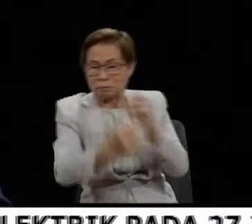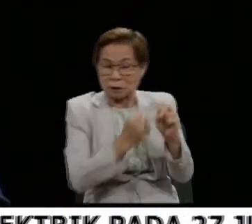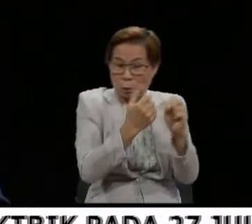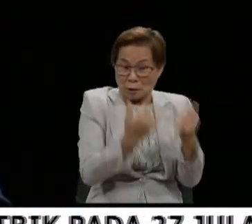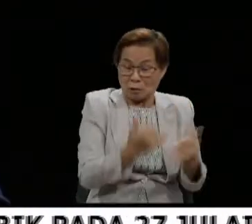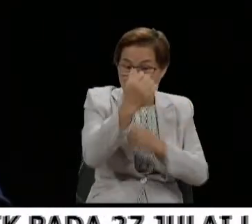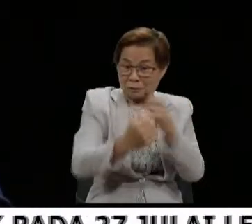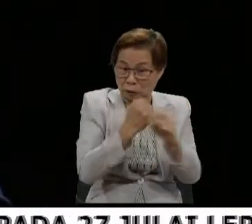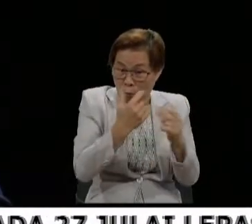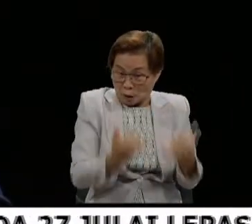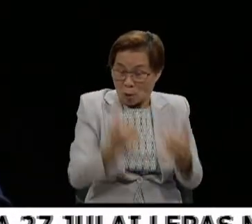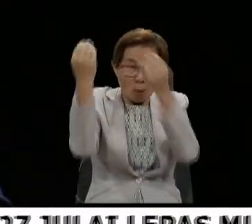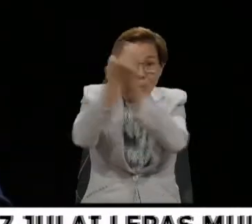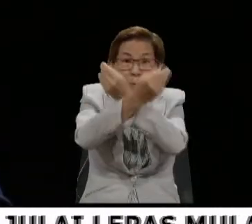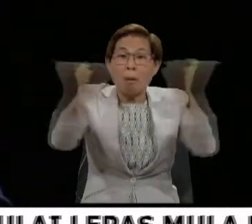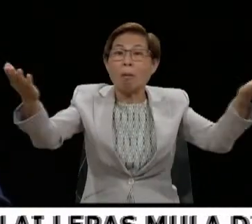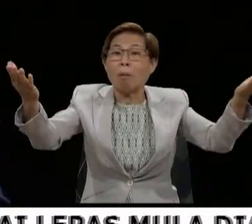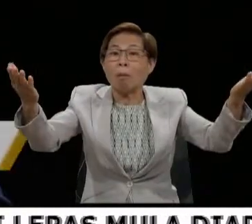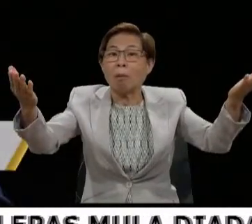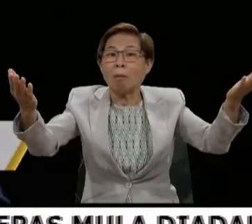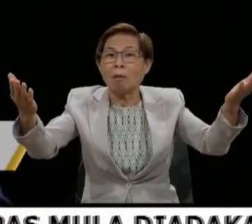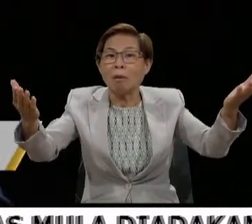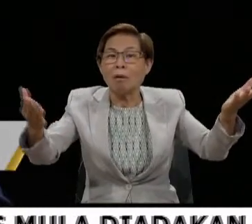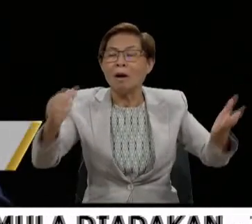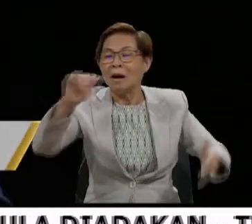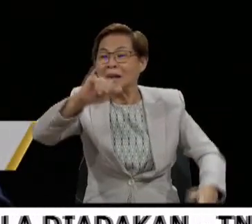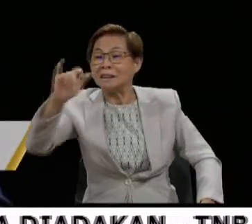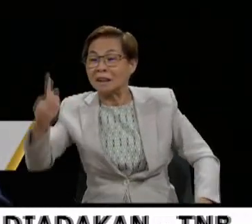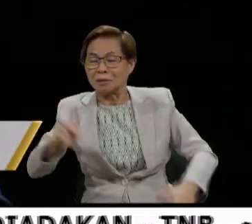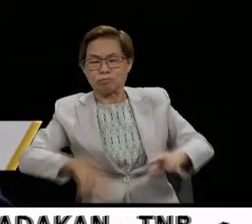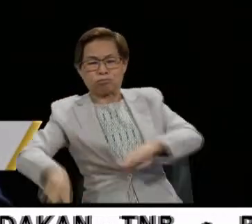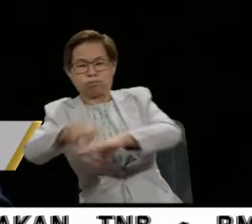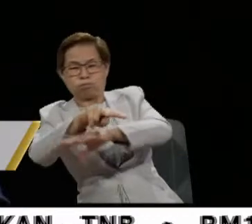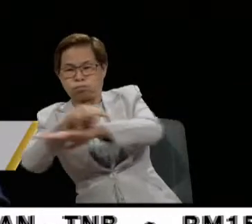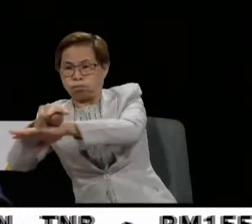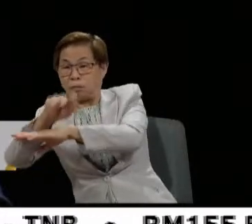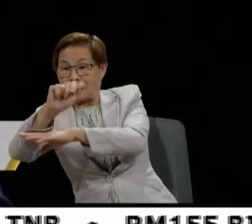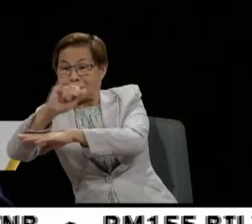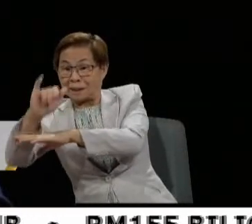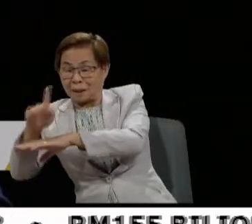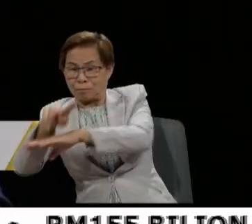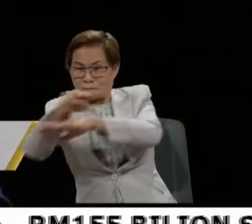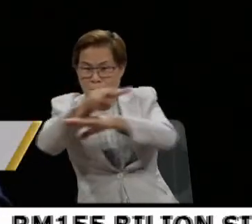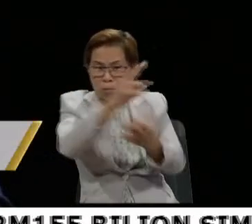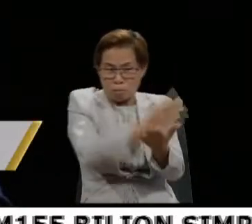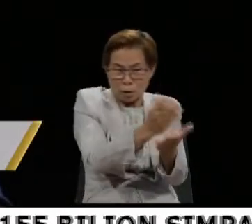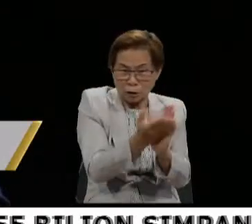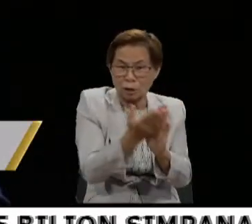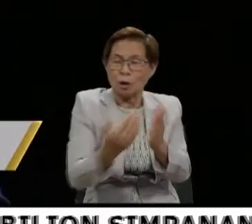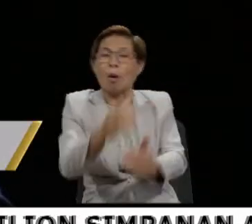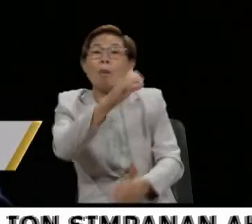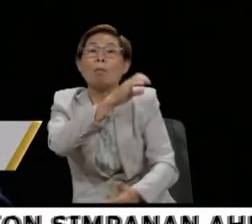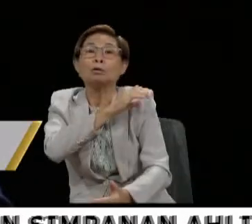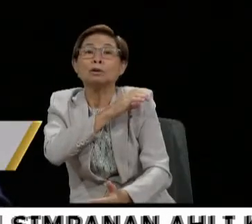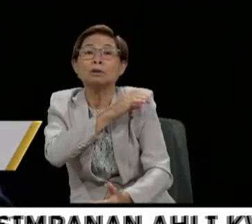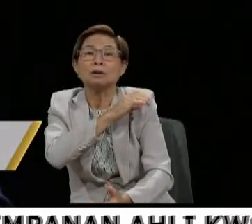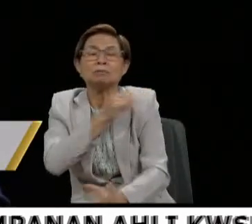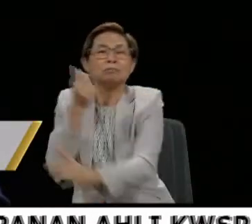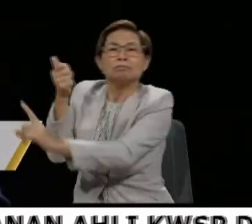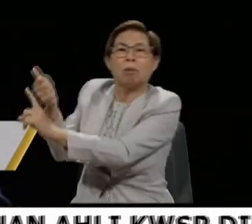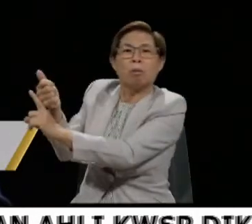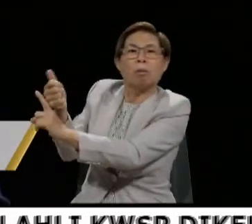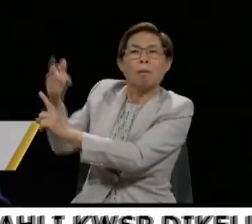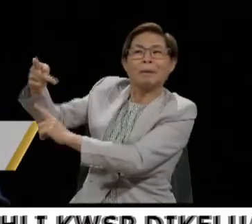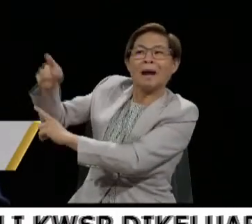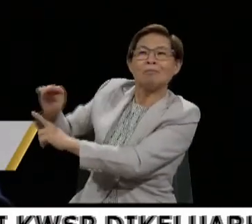telah mengumumkan kita ada jawatankuasa yang memantau bajet ni yang sebenarnya dipengerusikan sendiri oleh yang